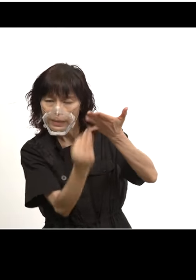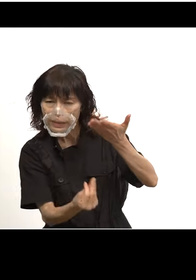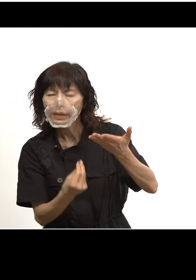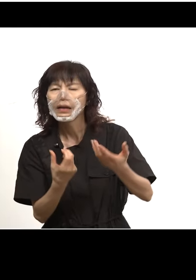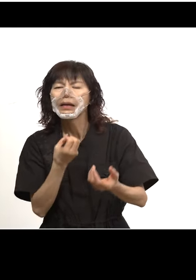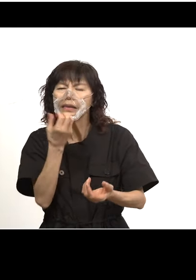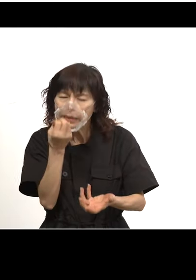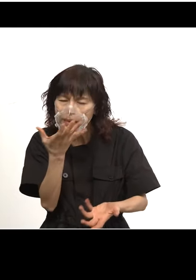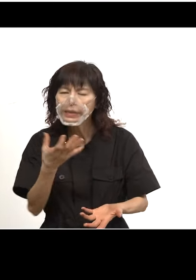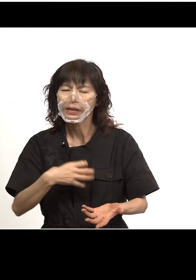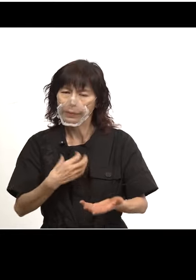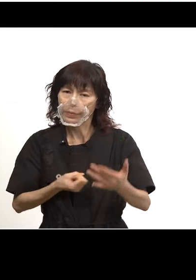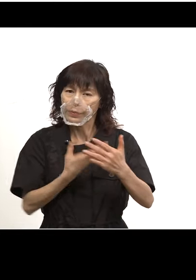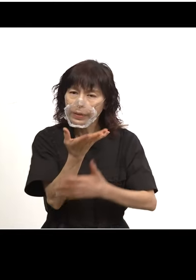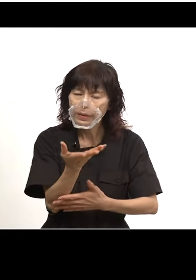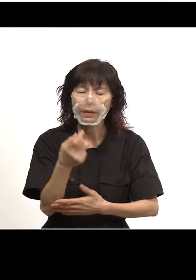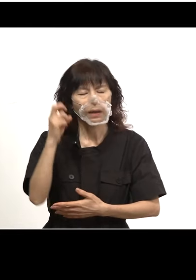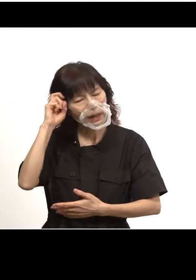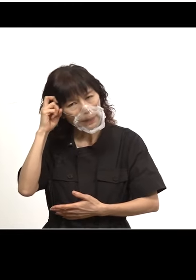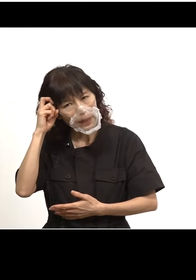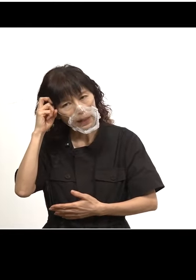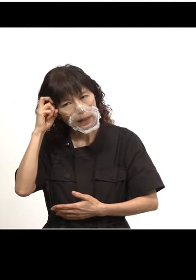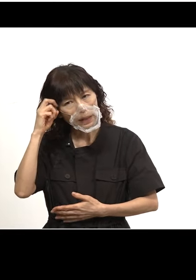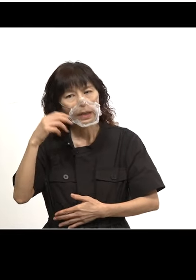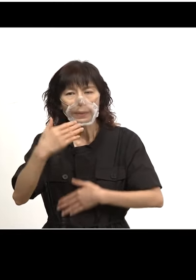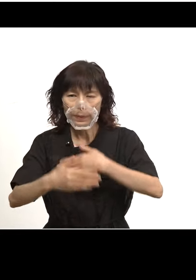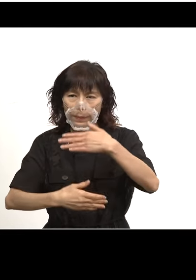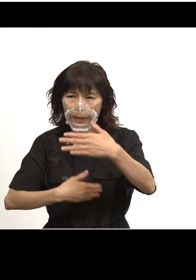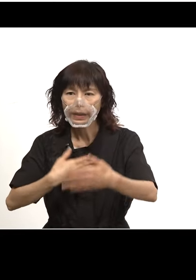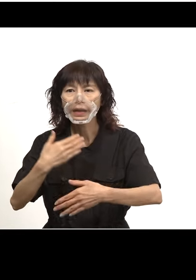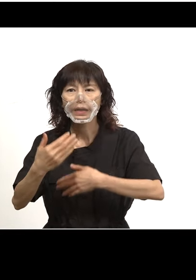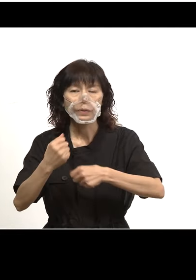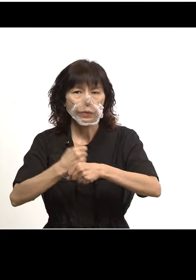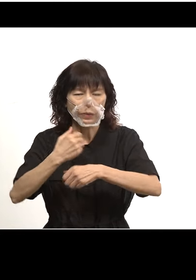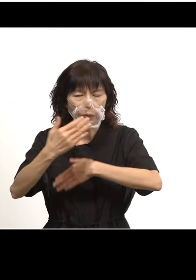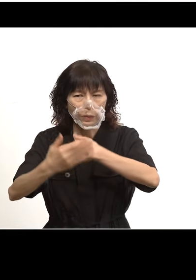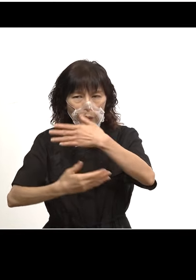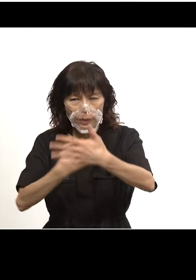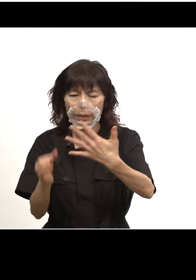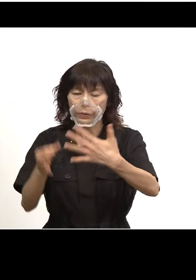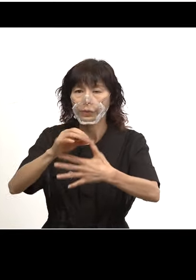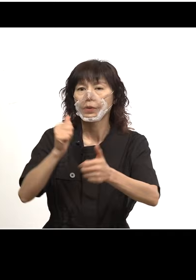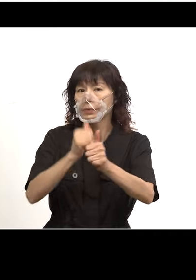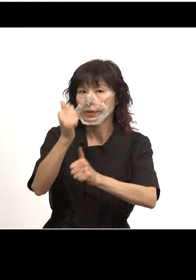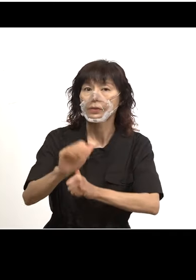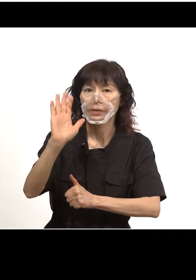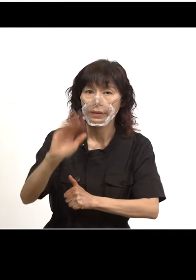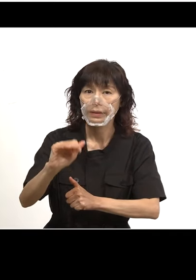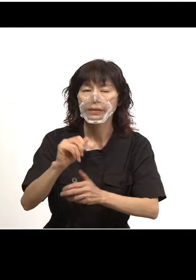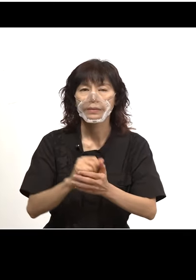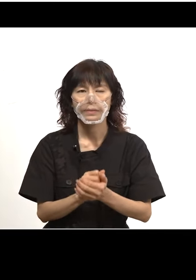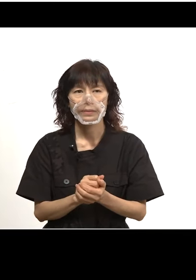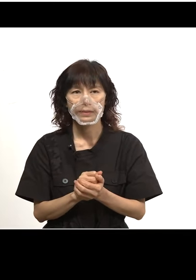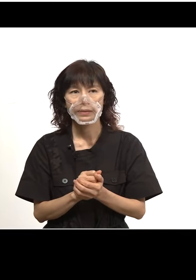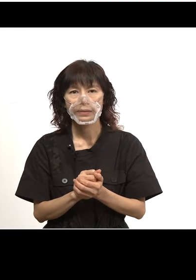見話翻俾我哋聽，等我哋可以參考，希望越做越好，越做有得進步嘅地方。咁仲有